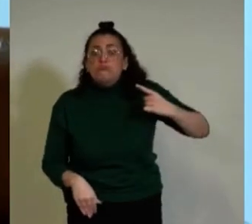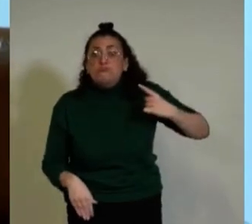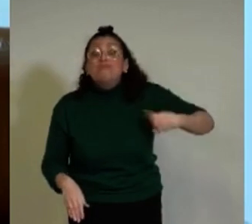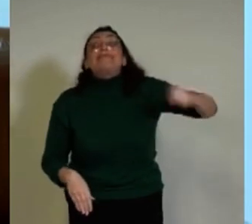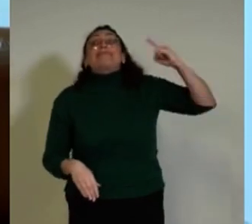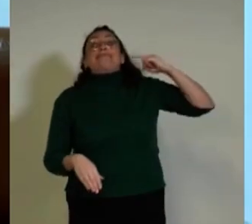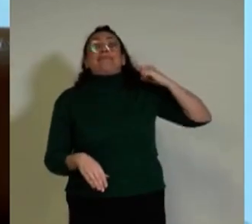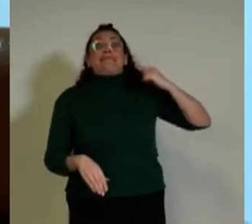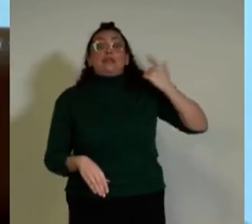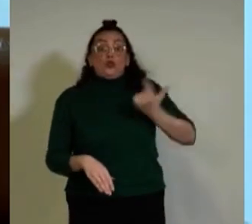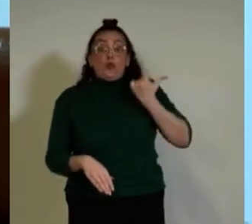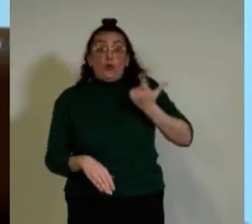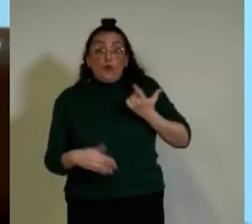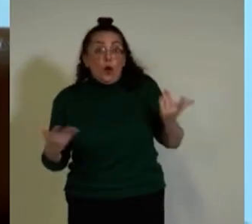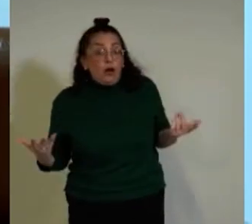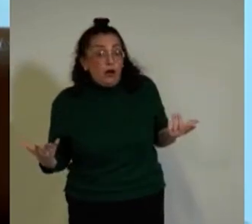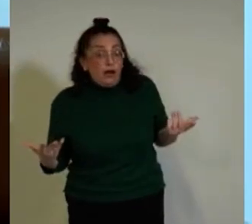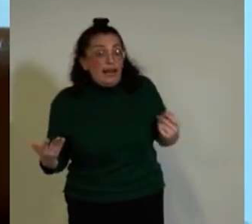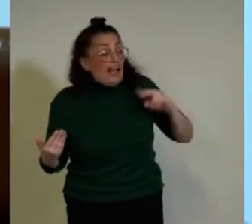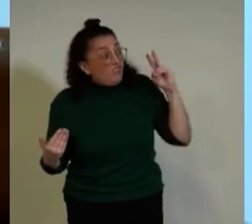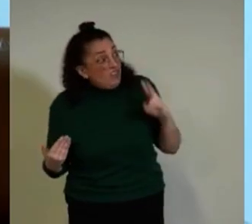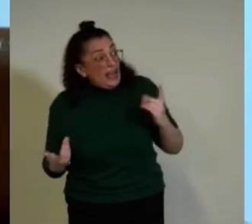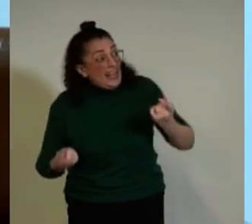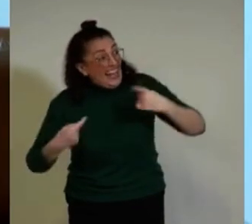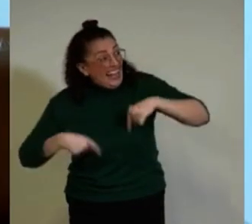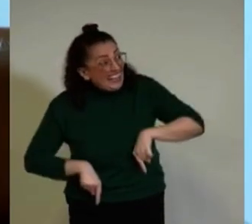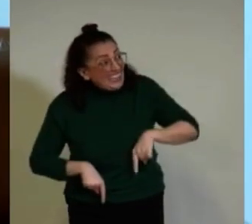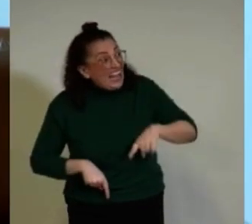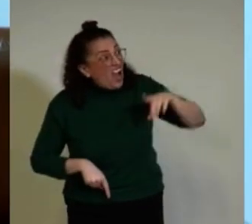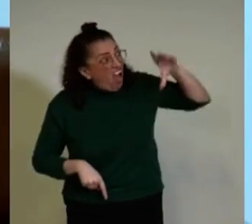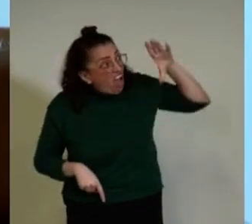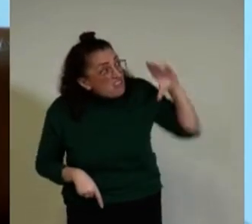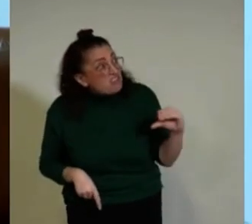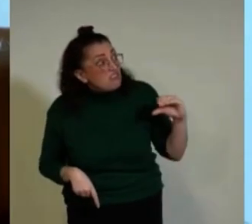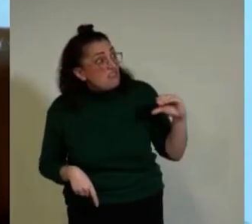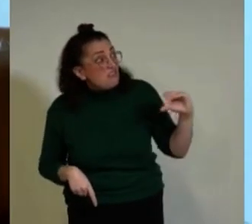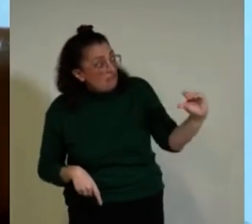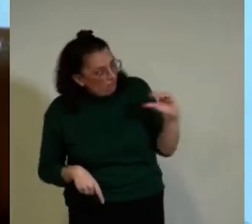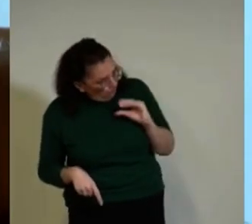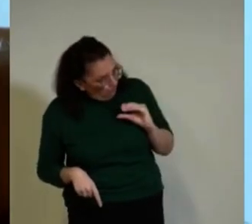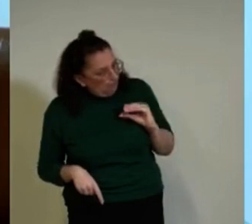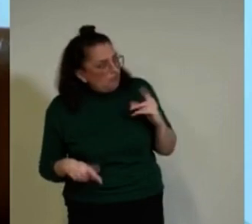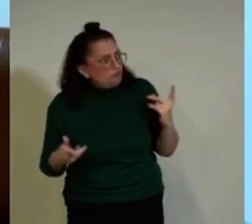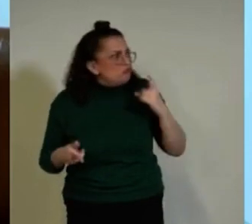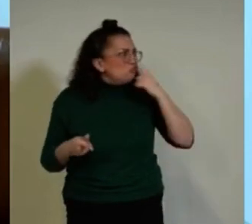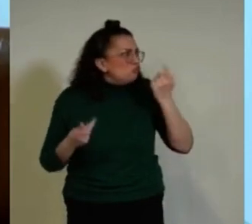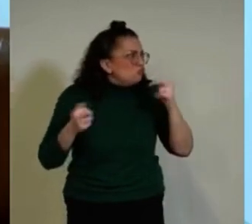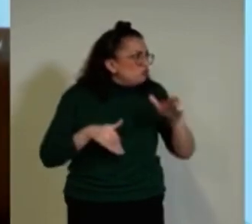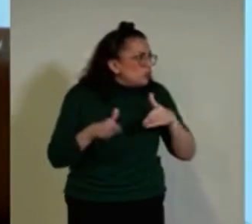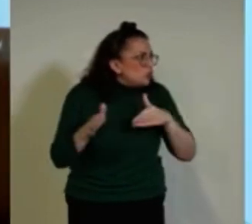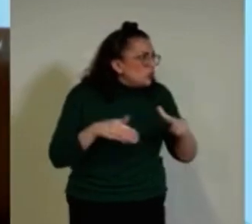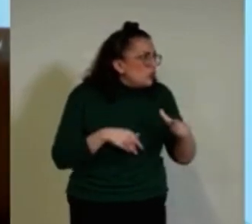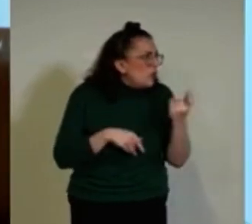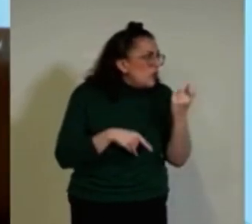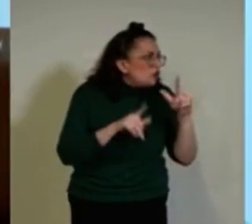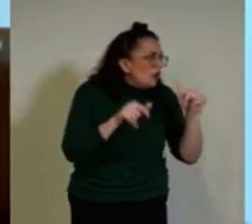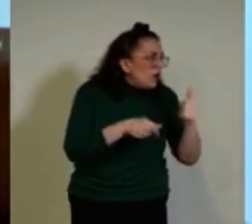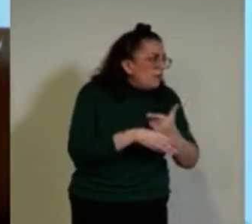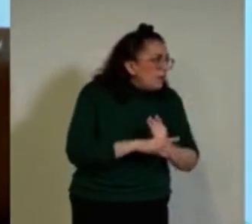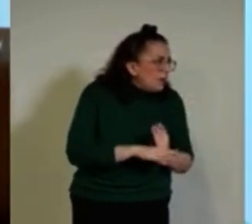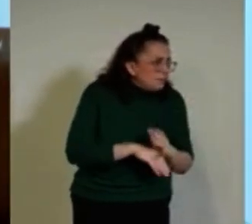face aux baisses extrêmement importantes des dotations de l'État. Donc, vous aurez les moyens en fonctionnement. Deuxième élément, la